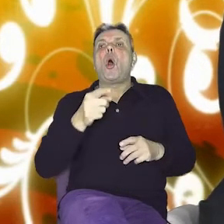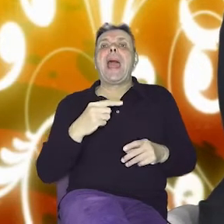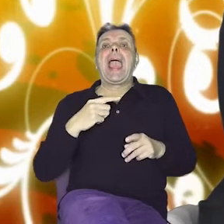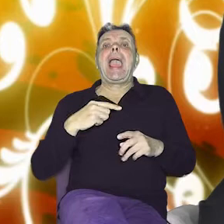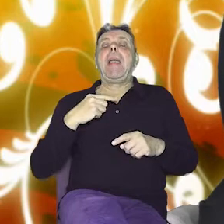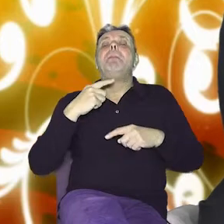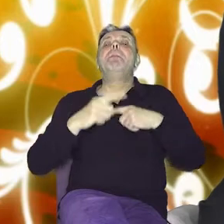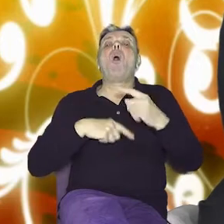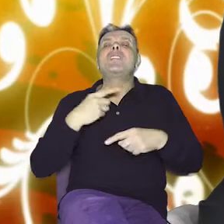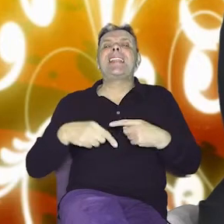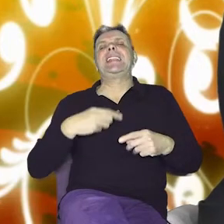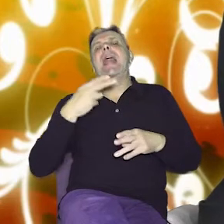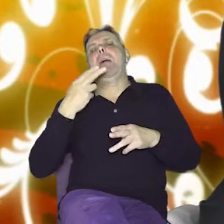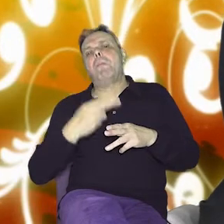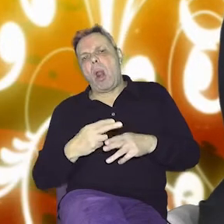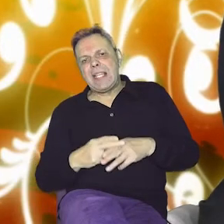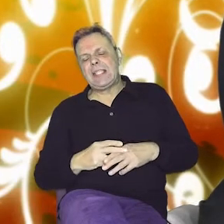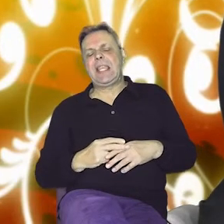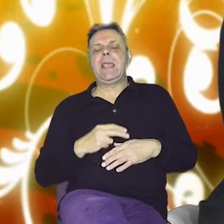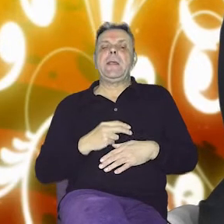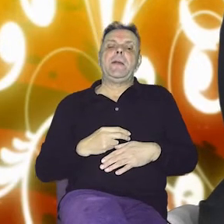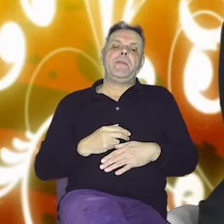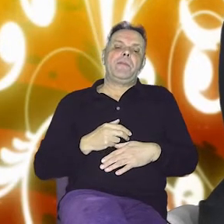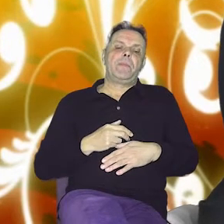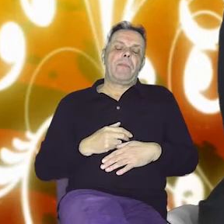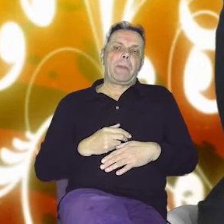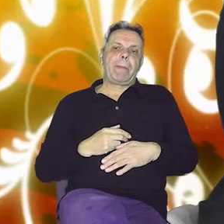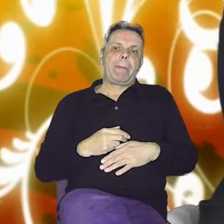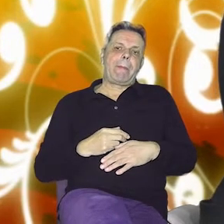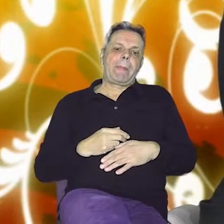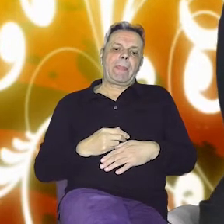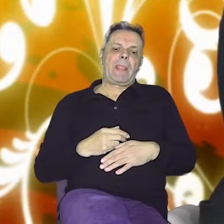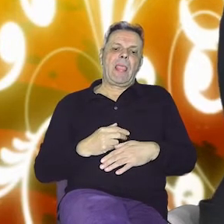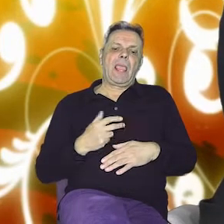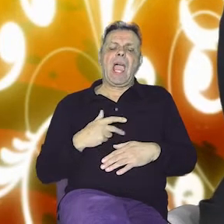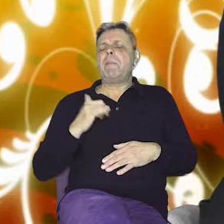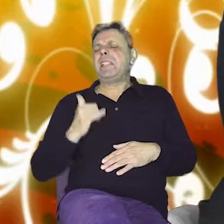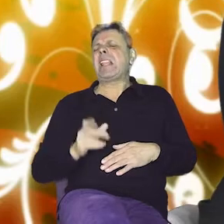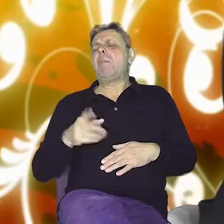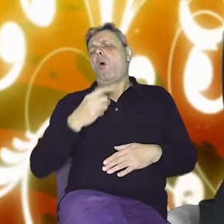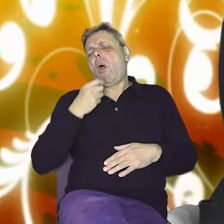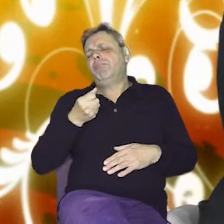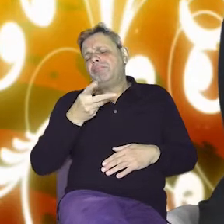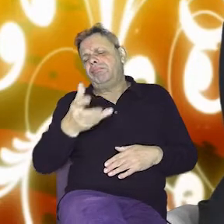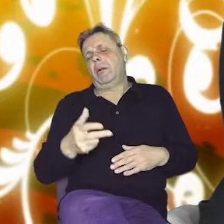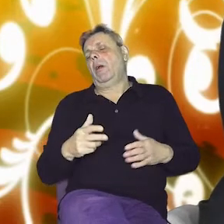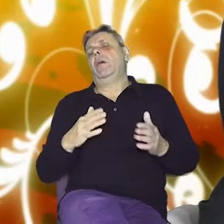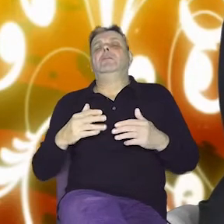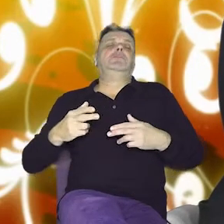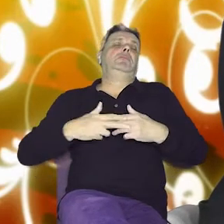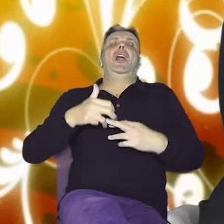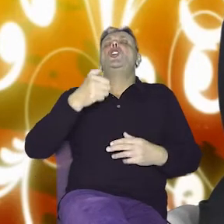ona je posljedica bilo bolesti, bilo nekog određenog stanja. ja bih vam sad mogao nabrojati oko